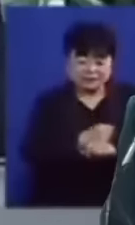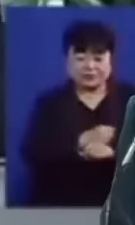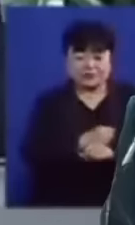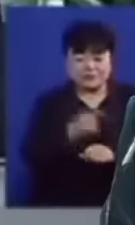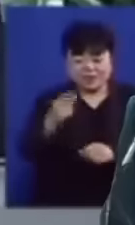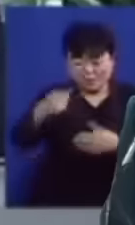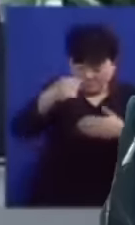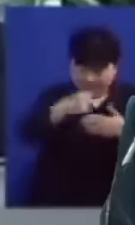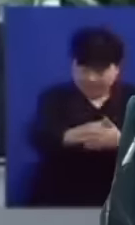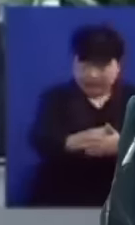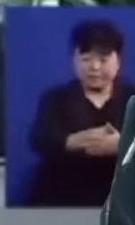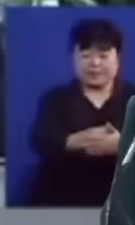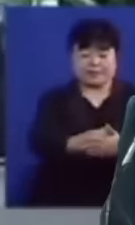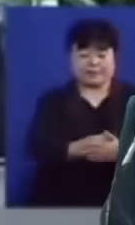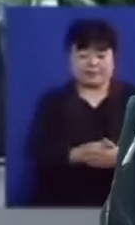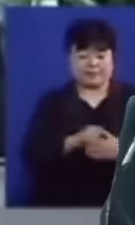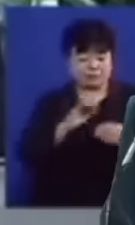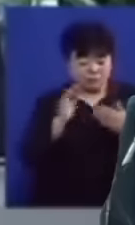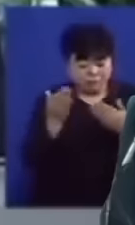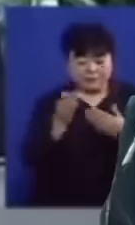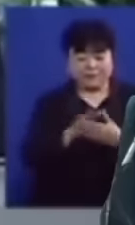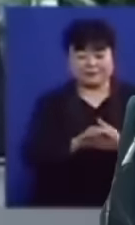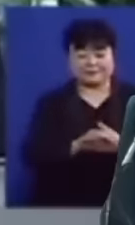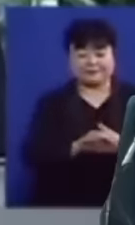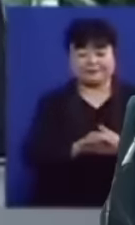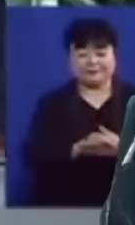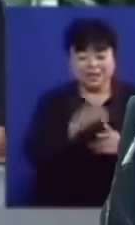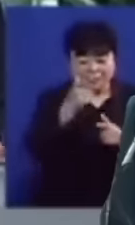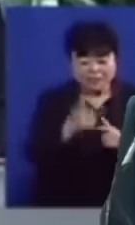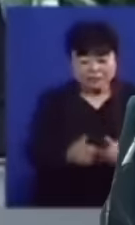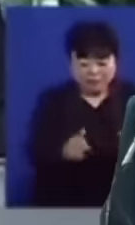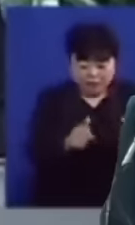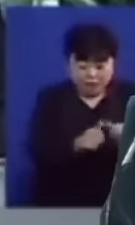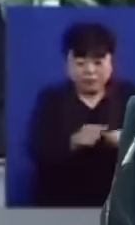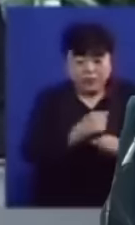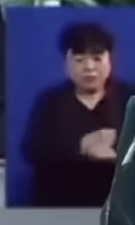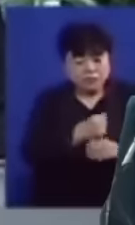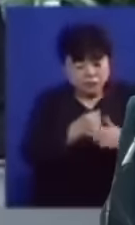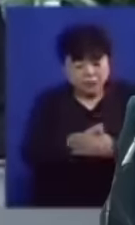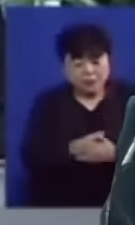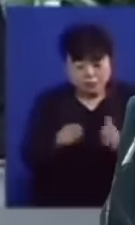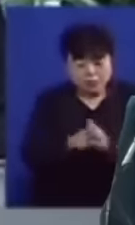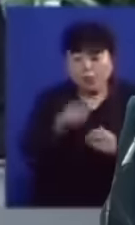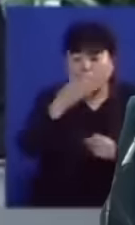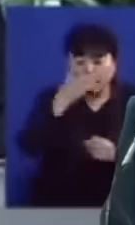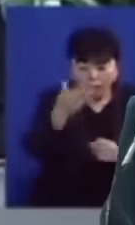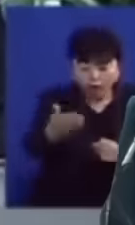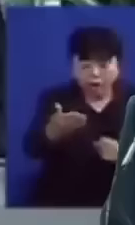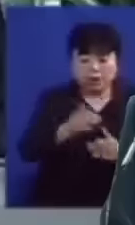강하고 담대해야 되는 것입니다. 예수님이 같이 계시기 때문에 믿을 수가 있어요.